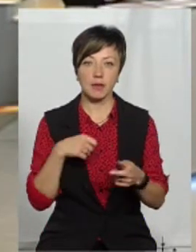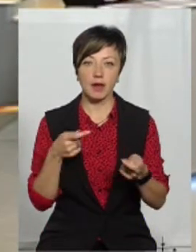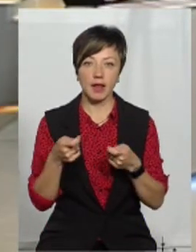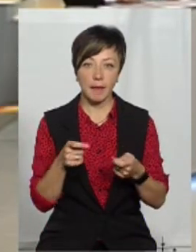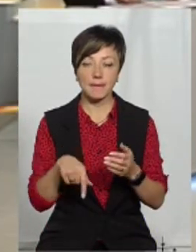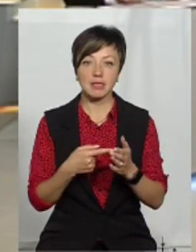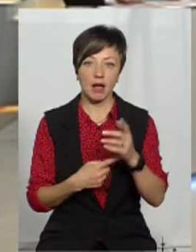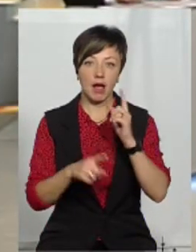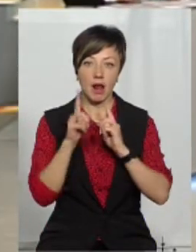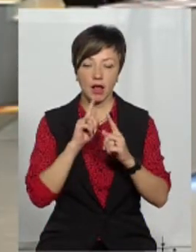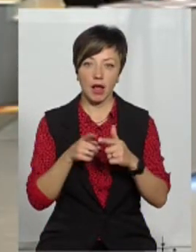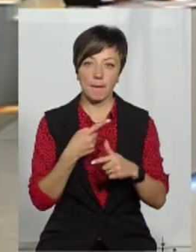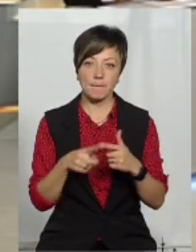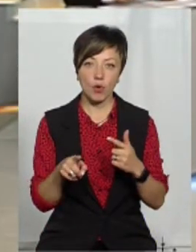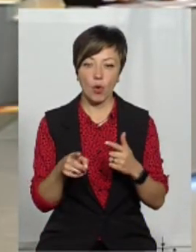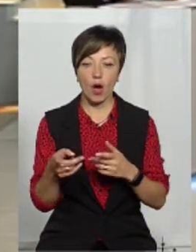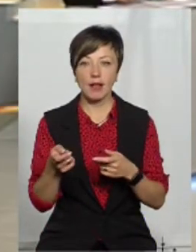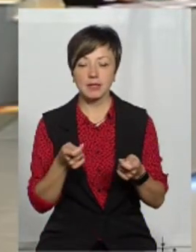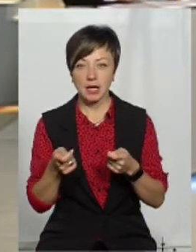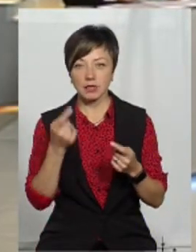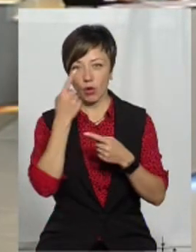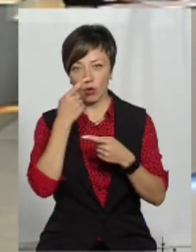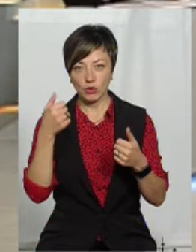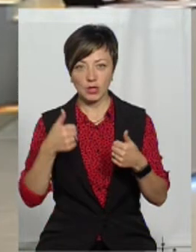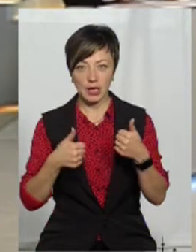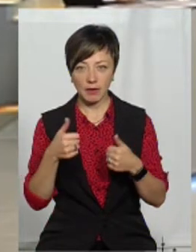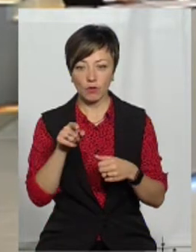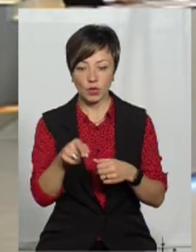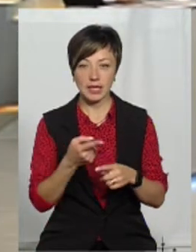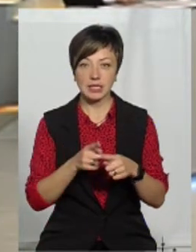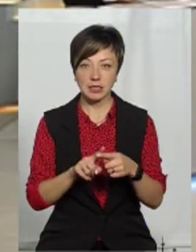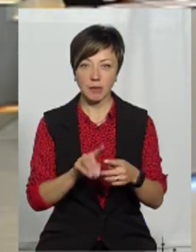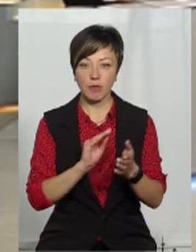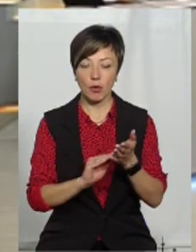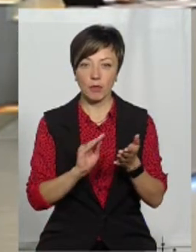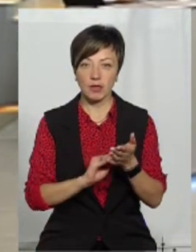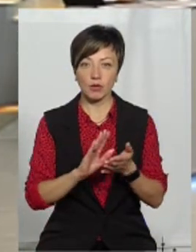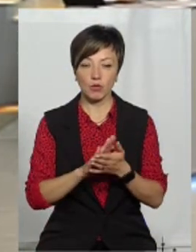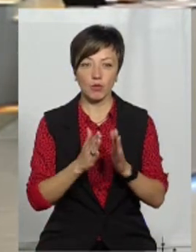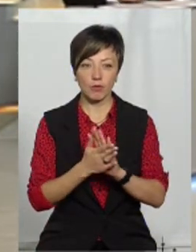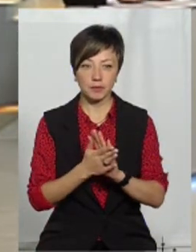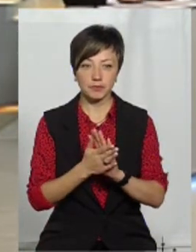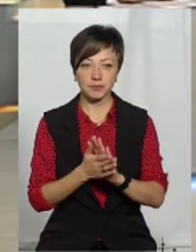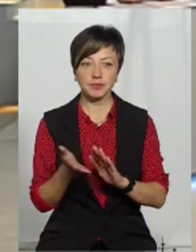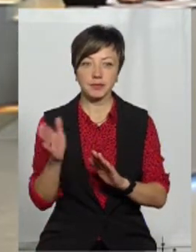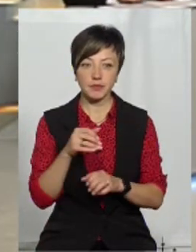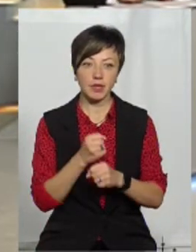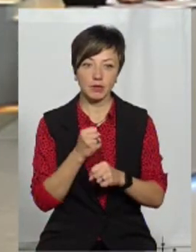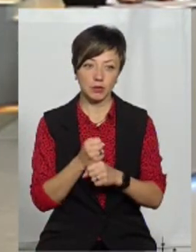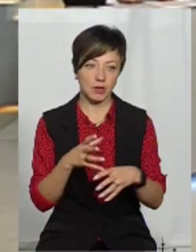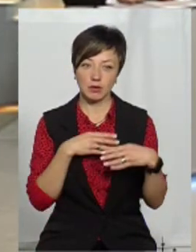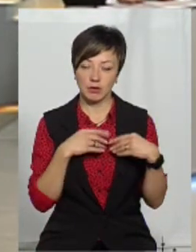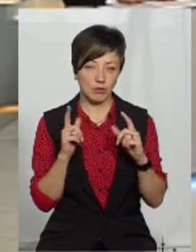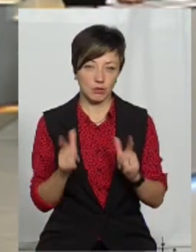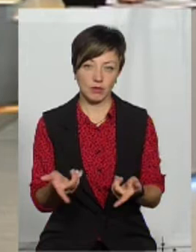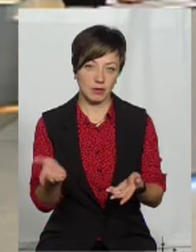саме міська рада або радміністрація оголошує тендери і, відповідно, вони ці повинні прописувати в своїх умовах. Але давайте ми це зробимо разом. Давайте, я